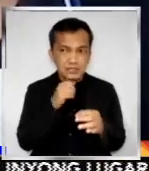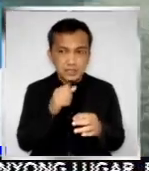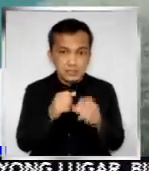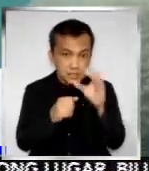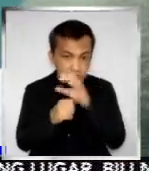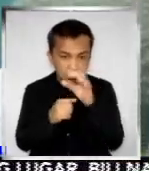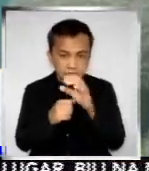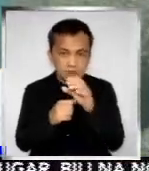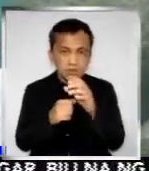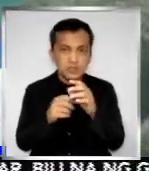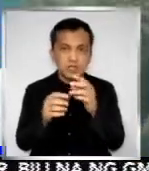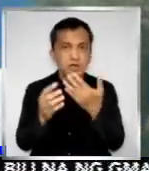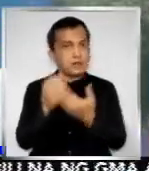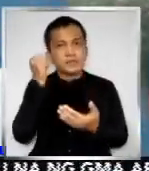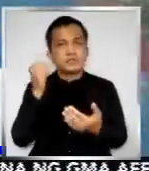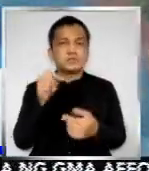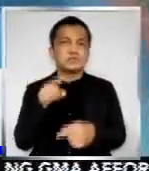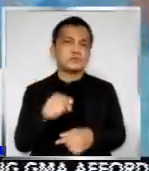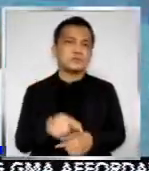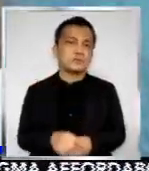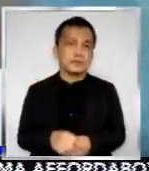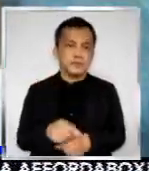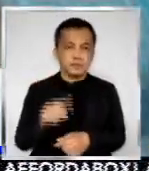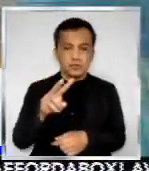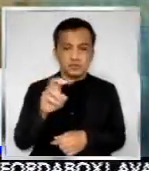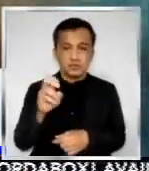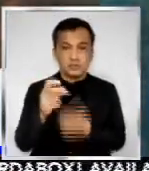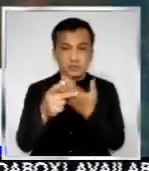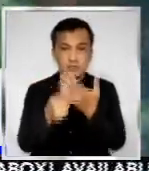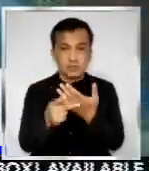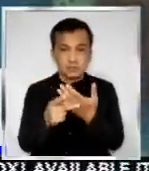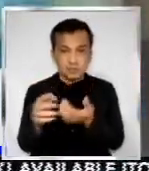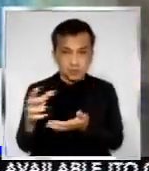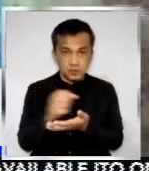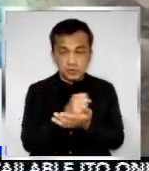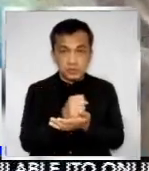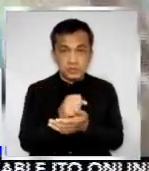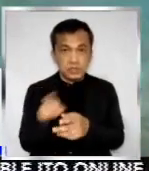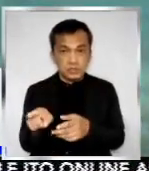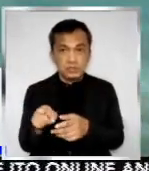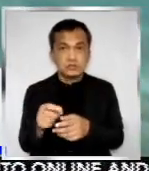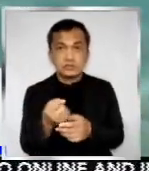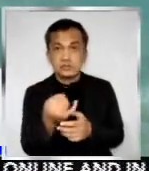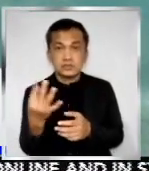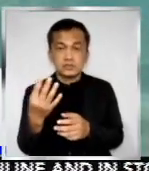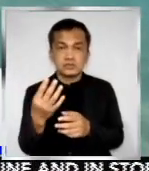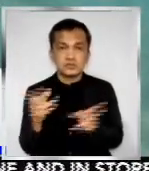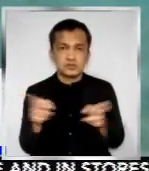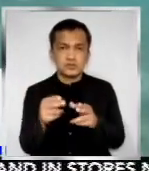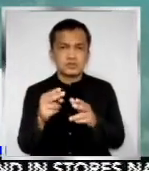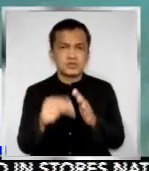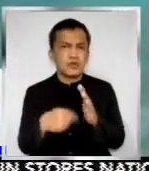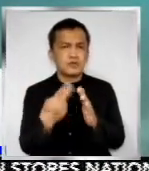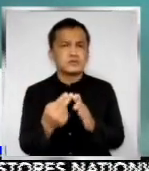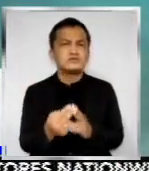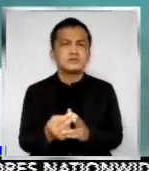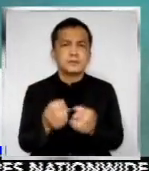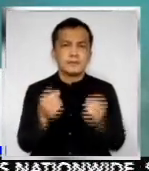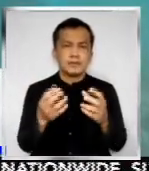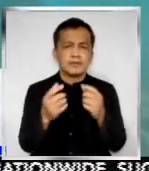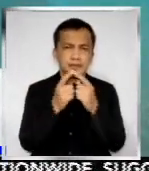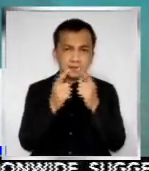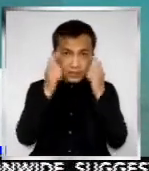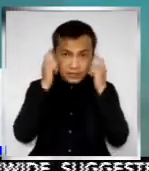it. 200 kilo ng basura ang nakolekta ng mga diver na ito sa loob lang ng ilang oras. Marami sa mga ito, face mask. At